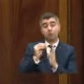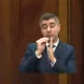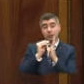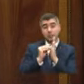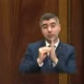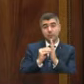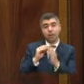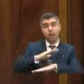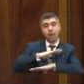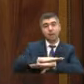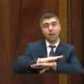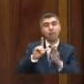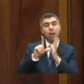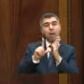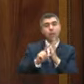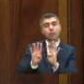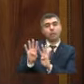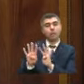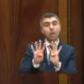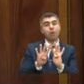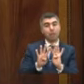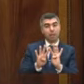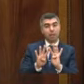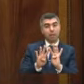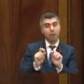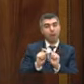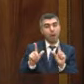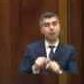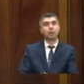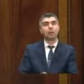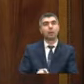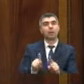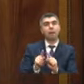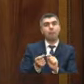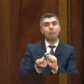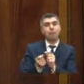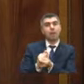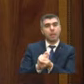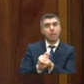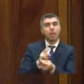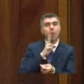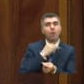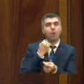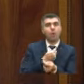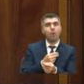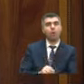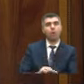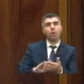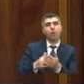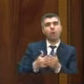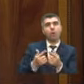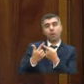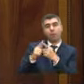الفصل 88 من الدستور. ألا يعتبر هذا التعديل الحكومي الواسع وانسحاب